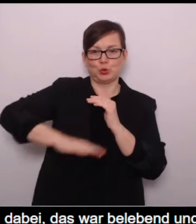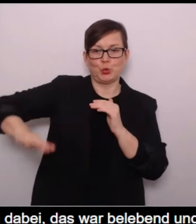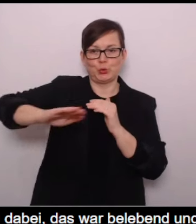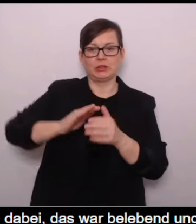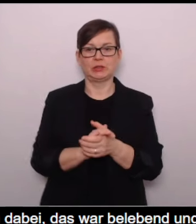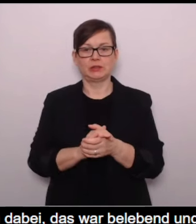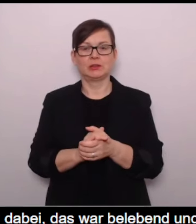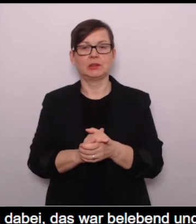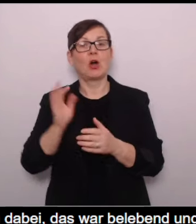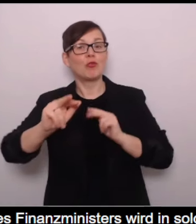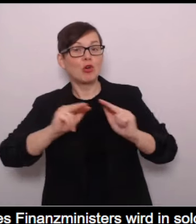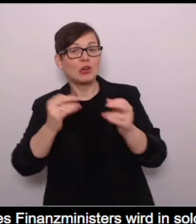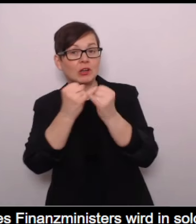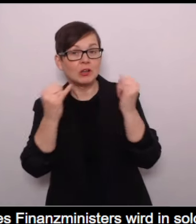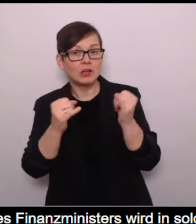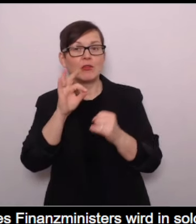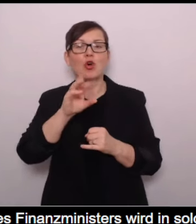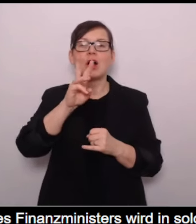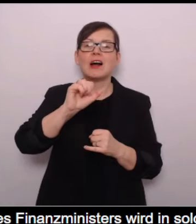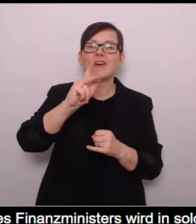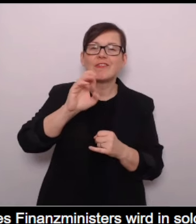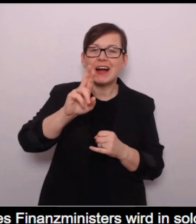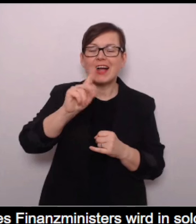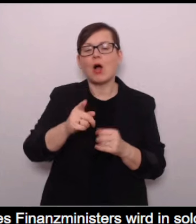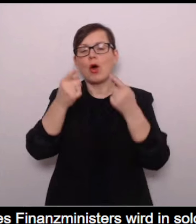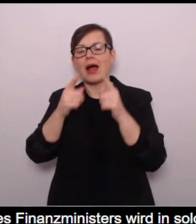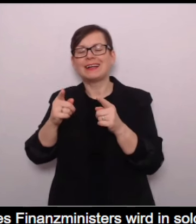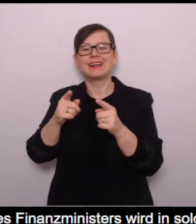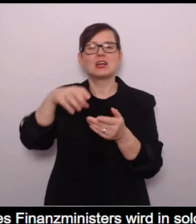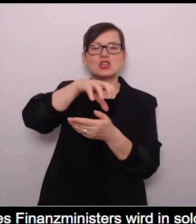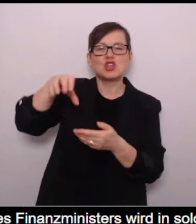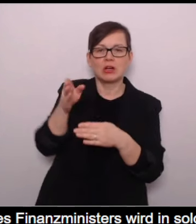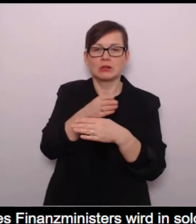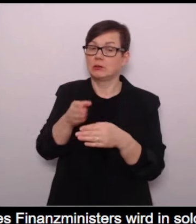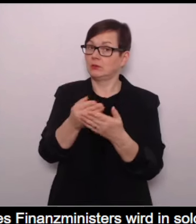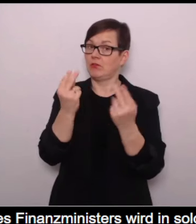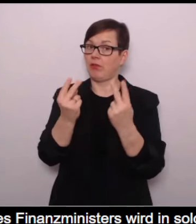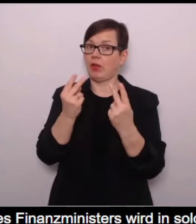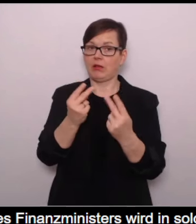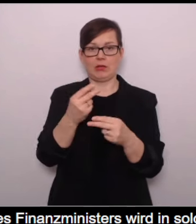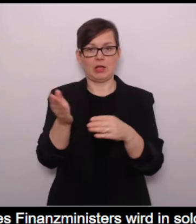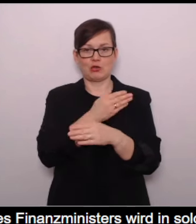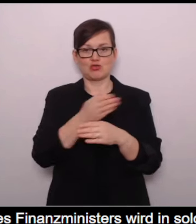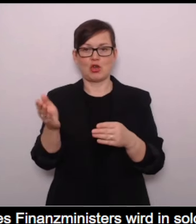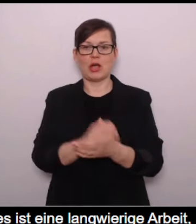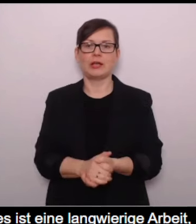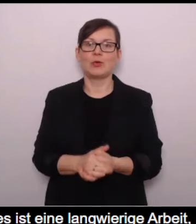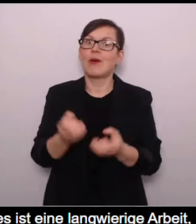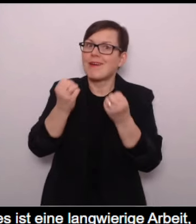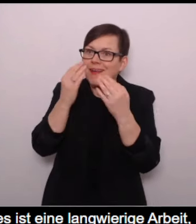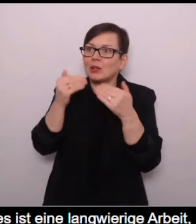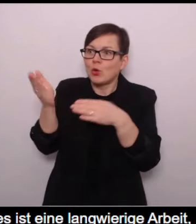ganz Süddeutschland sein. Und übrigens auch ein wichtiges Signal für Wirtschaft und Industrie, für Wacker in dem Raum. Gerade für Wacker und für künftige